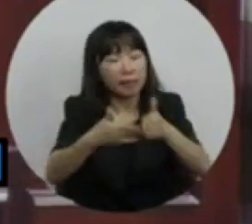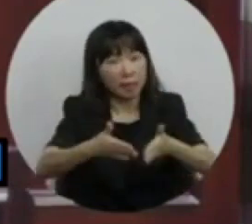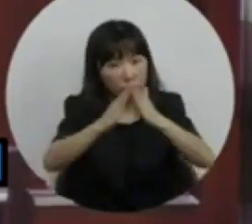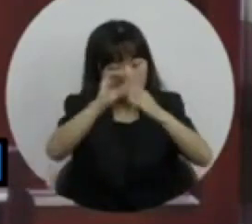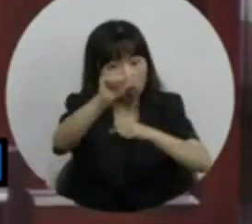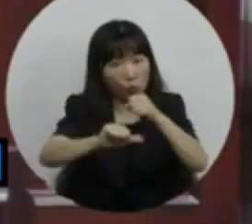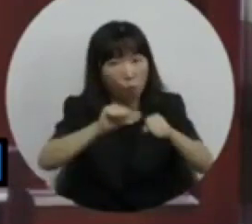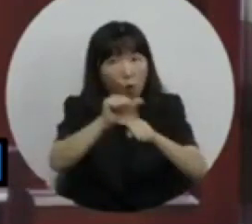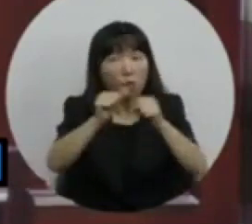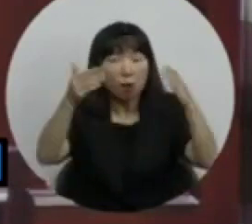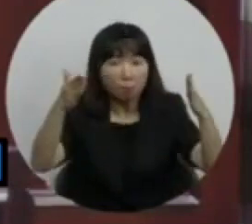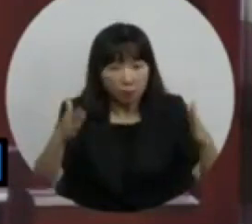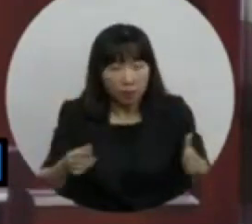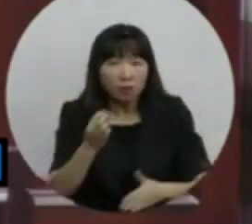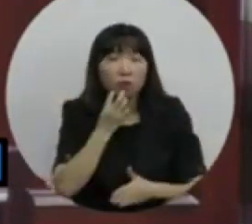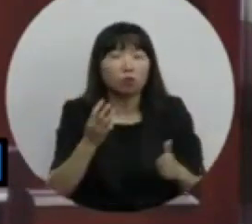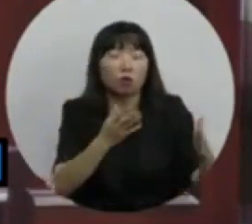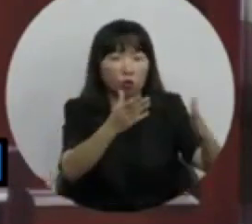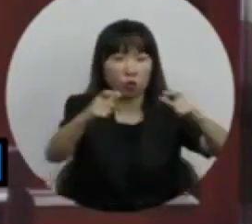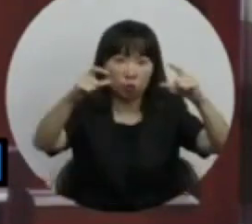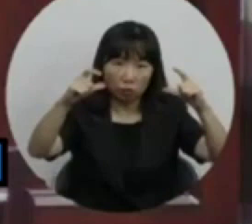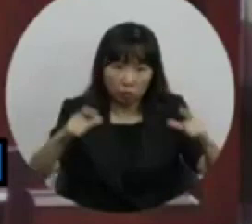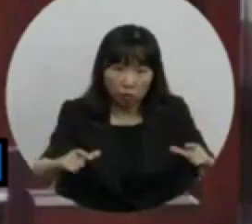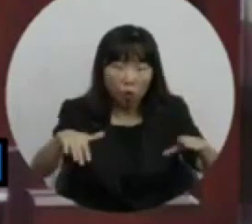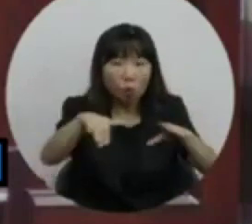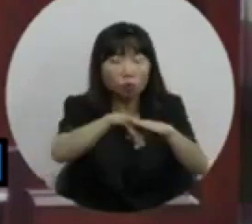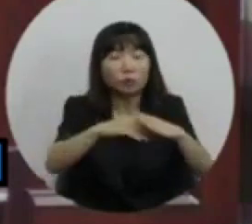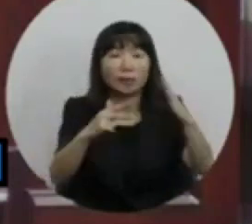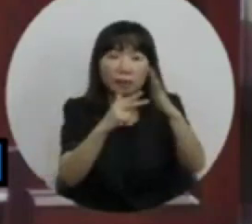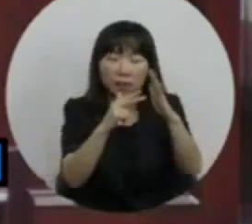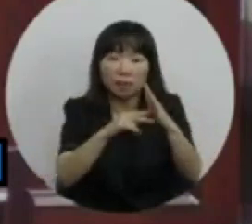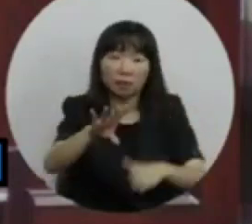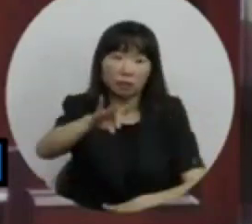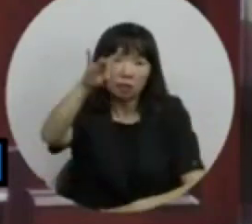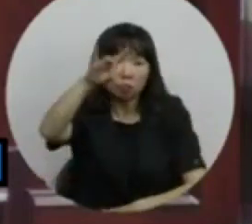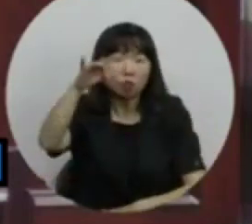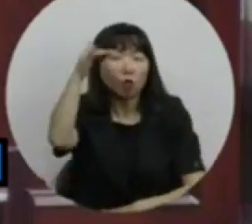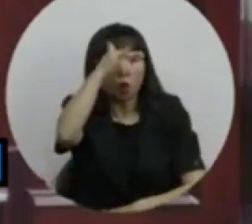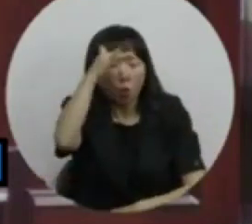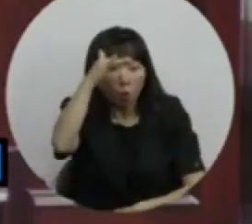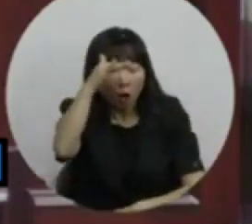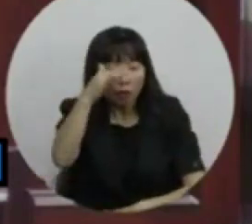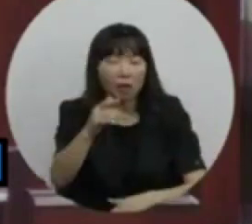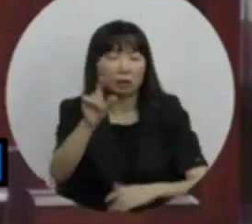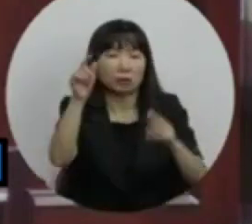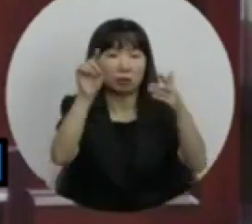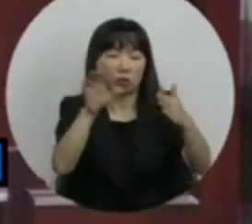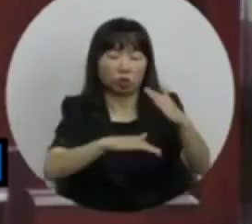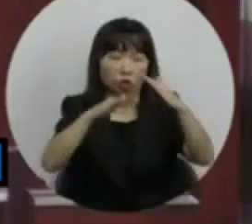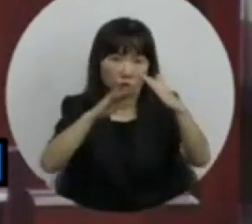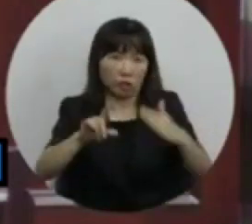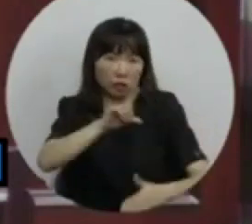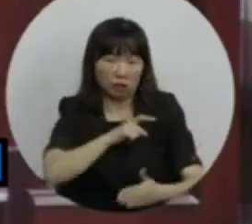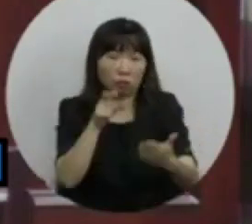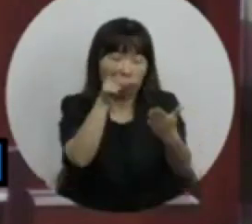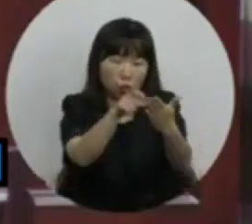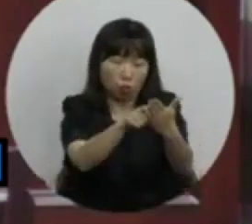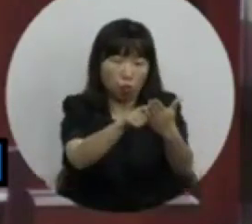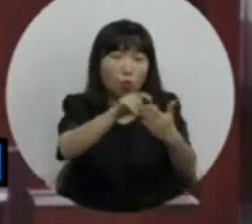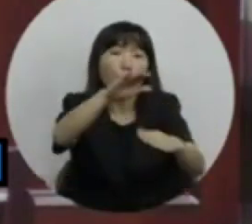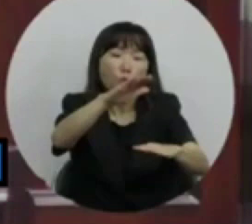경기도 지자체 산하 문화재단 최초로 관광을 정식 명칭에 넣고 기존